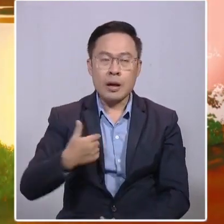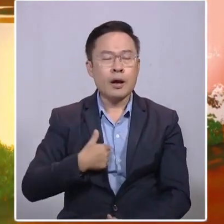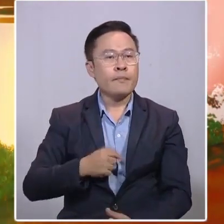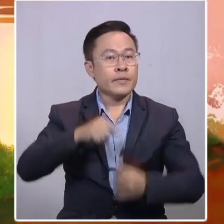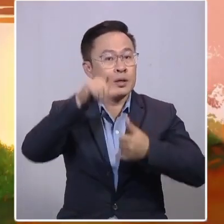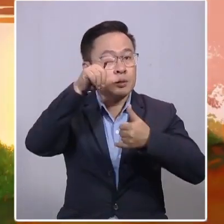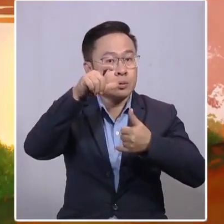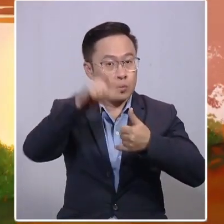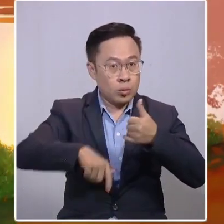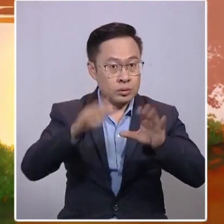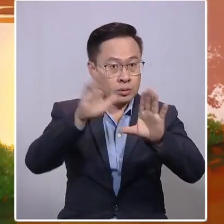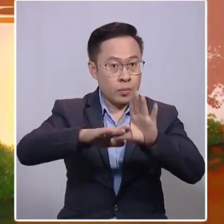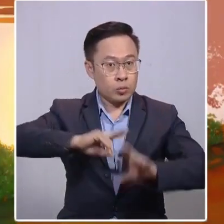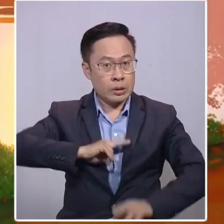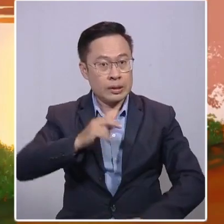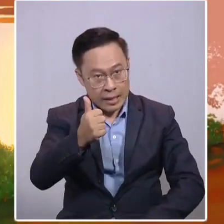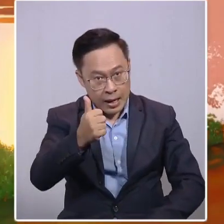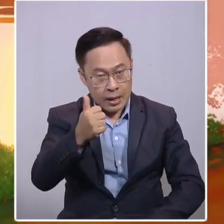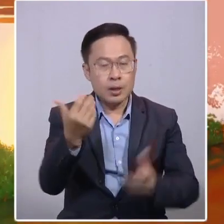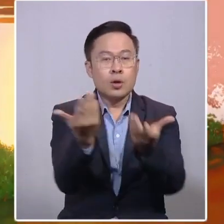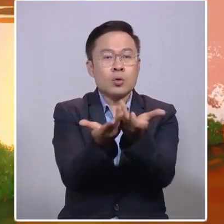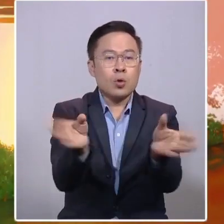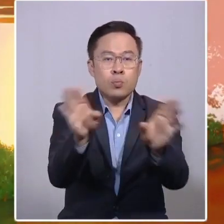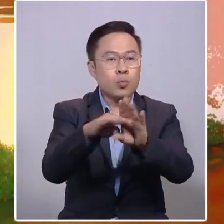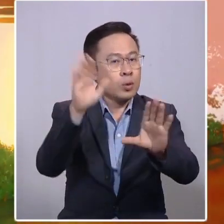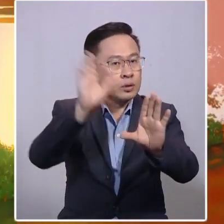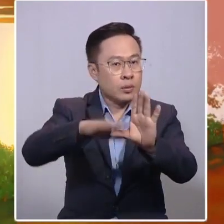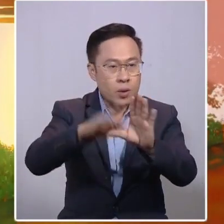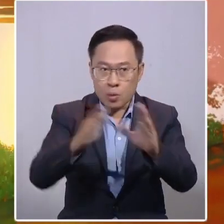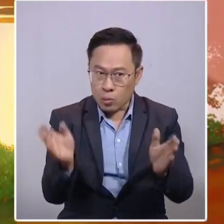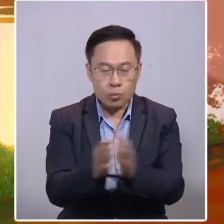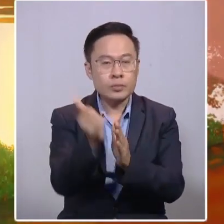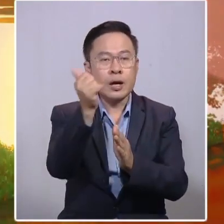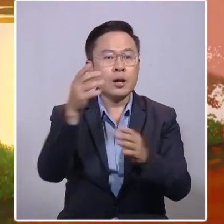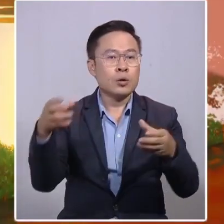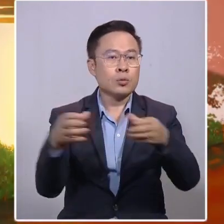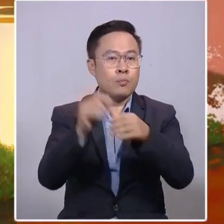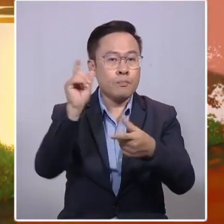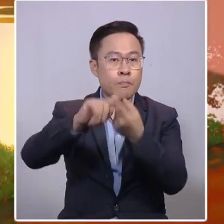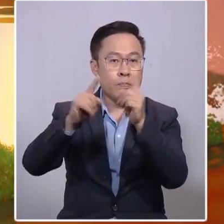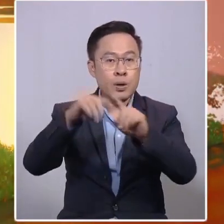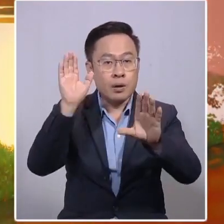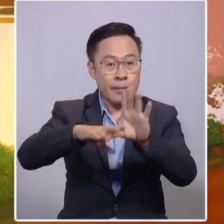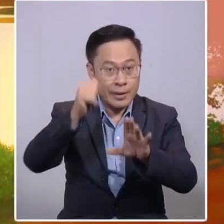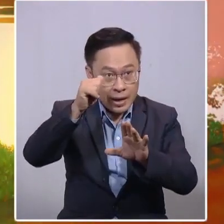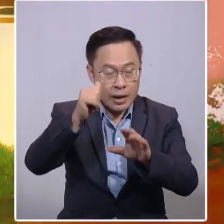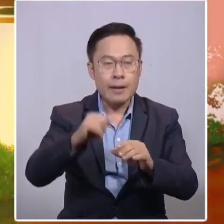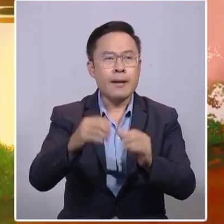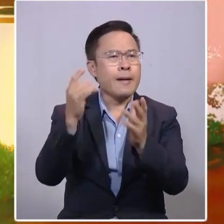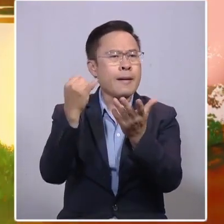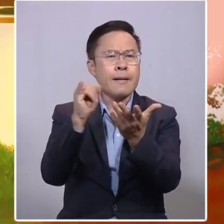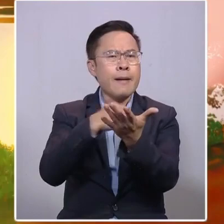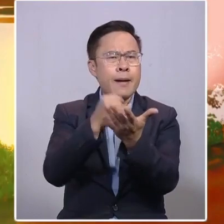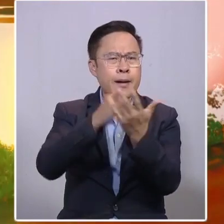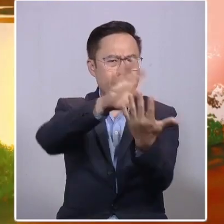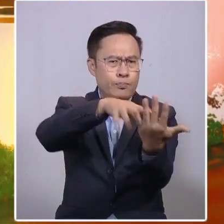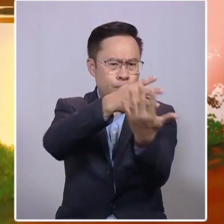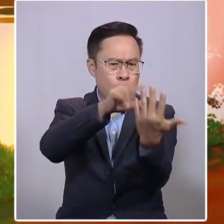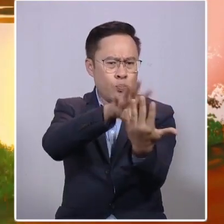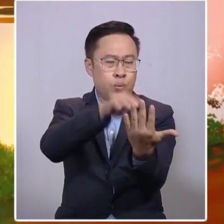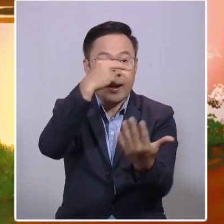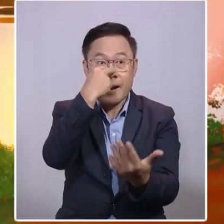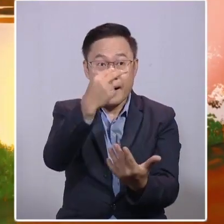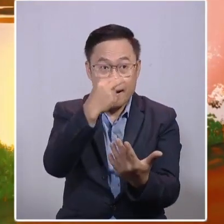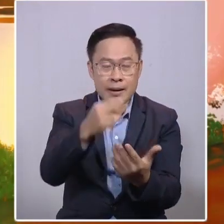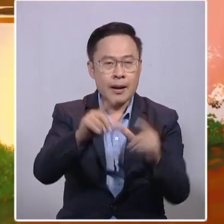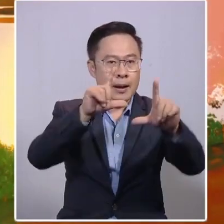กลุ่มเพื่อนก็สามารถมาสมัครกันได้นะครับก็สามารถเนี่ครับแอด Lineเข้าไปได้ที่ @mcot Runนะครับ @m c